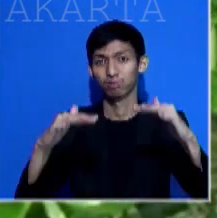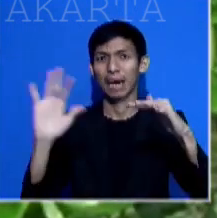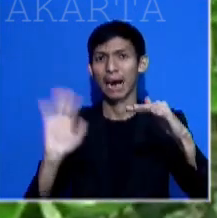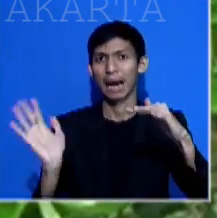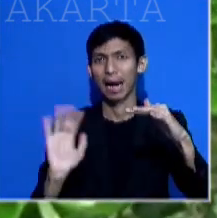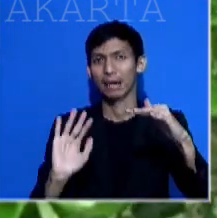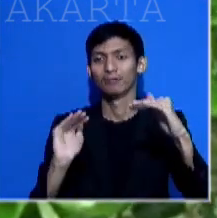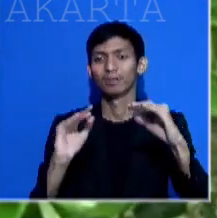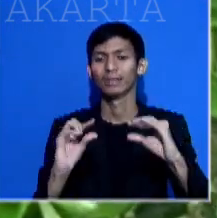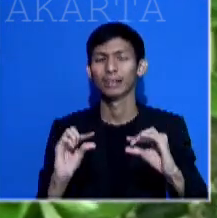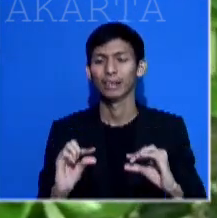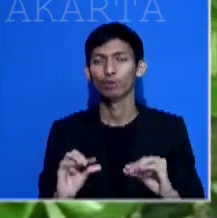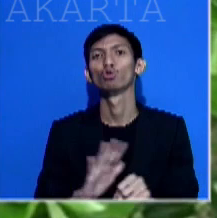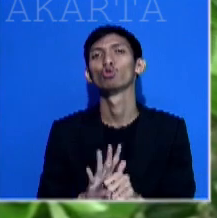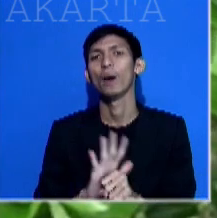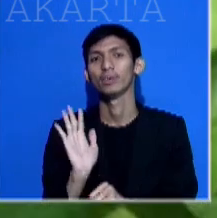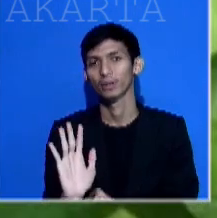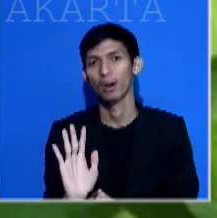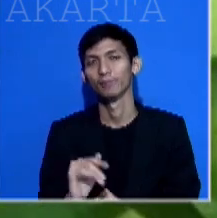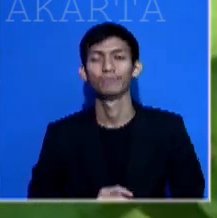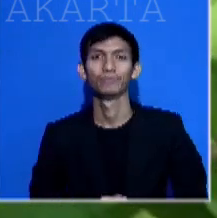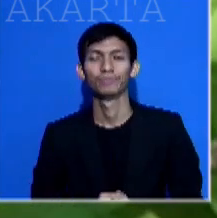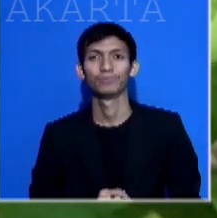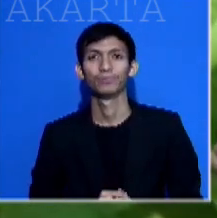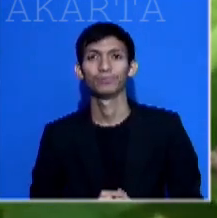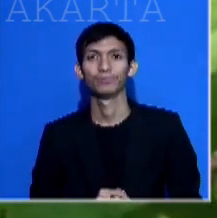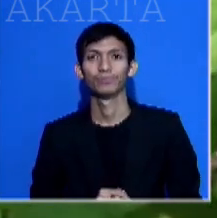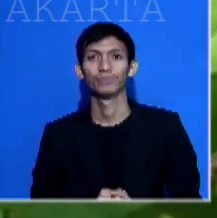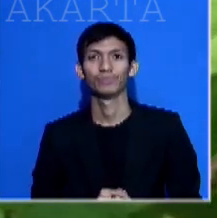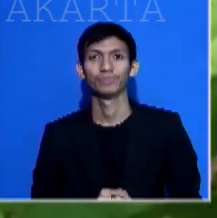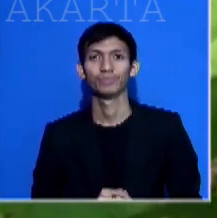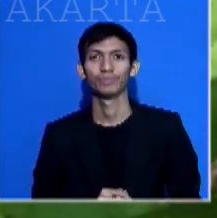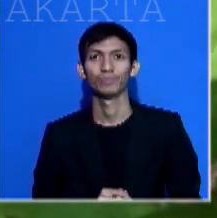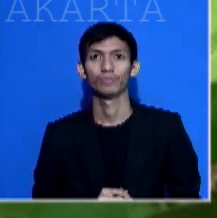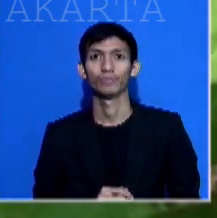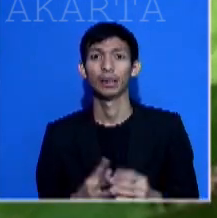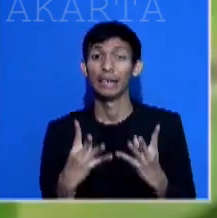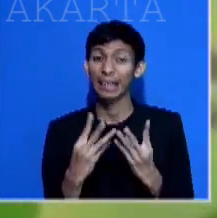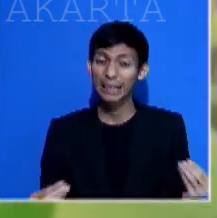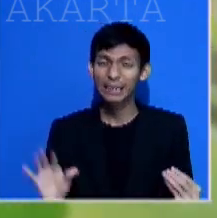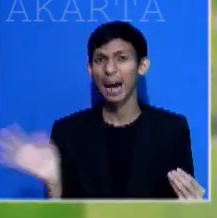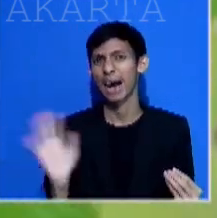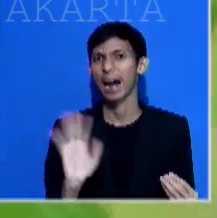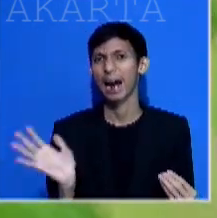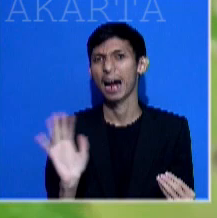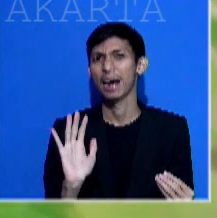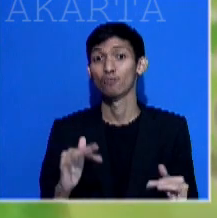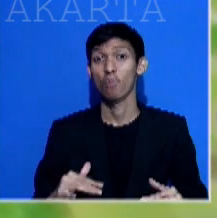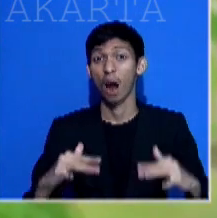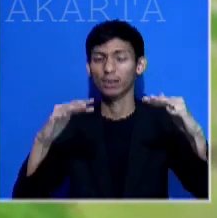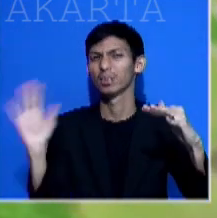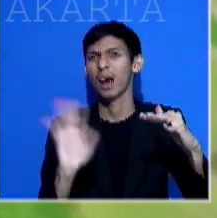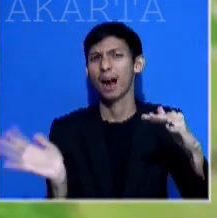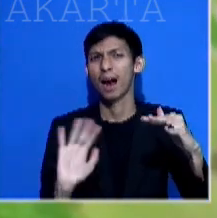perangan oyotipun lajeng bosok. Siti kedadipun jagi lembabipun sampun ngantos garing lan sampun ngantos kembang toyo. Omo